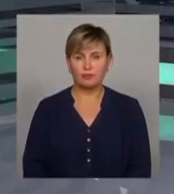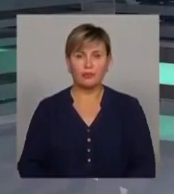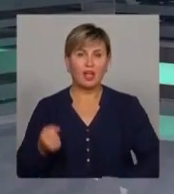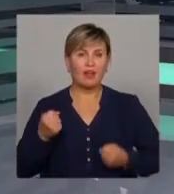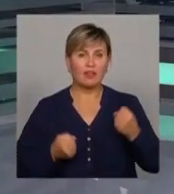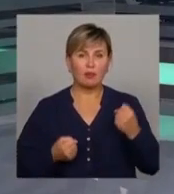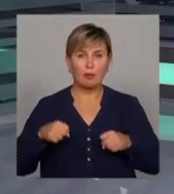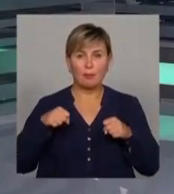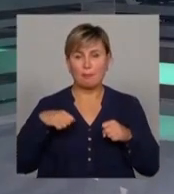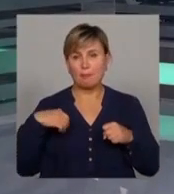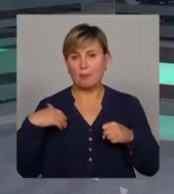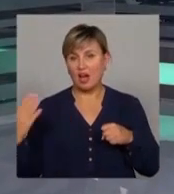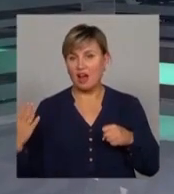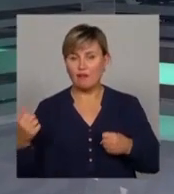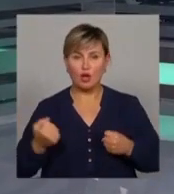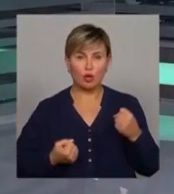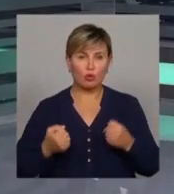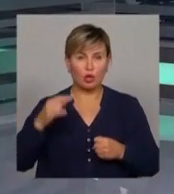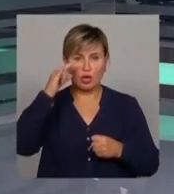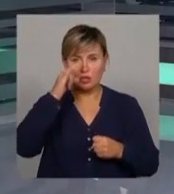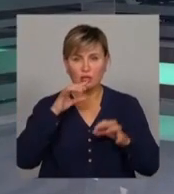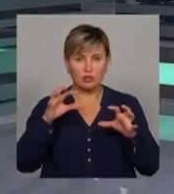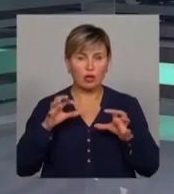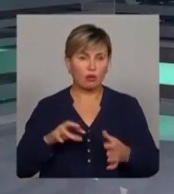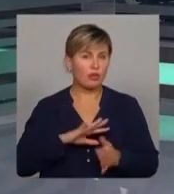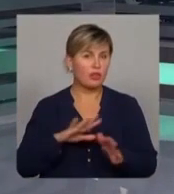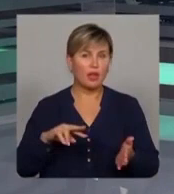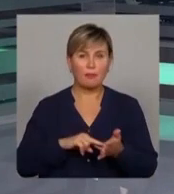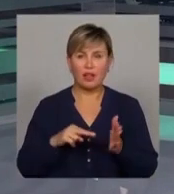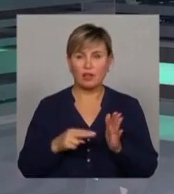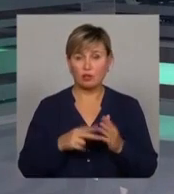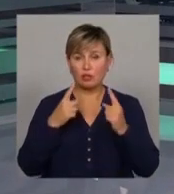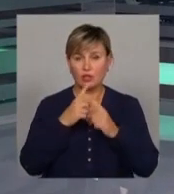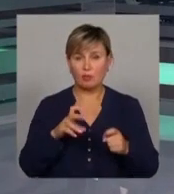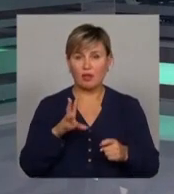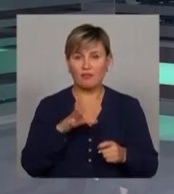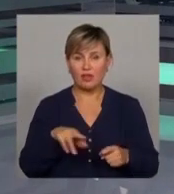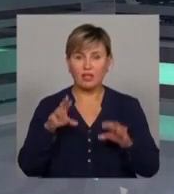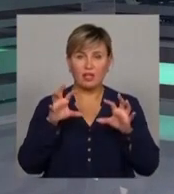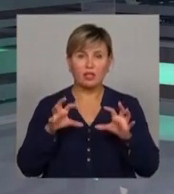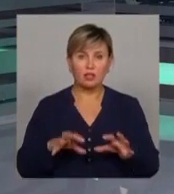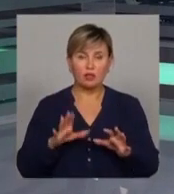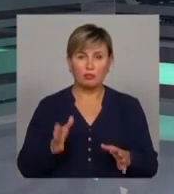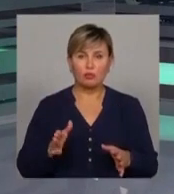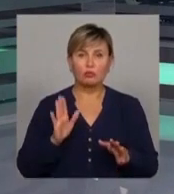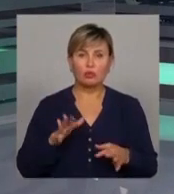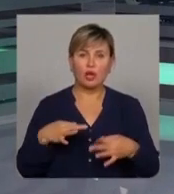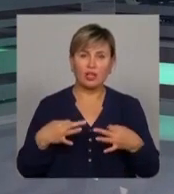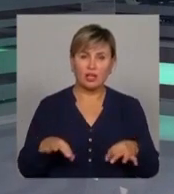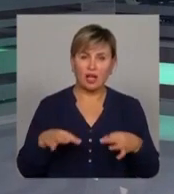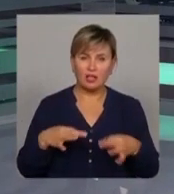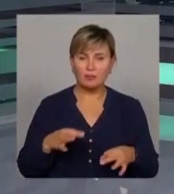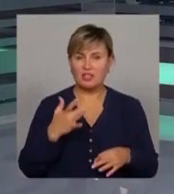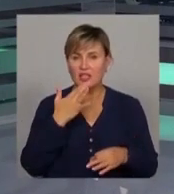Автомобили с правым рулем в Казахстане узаконивать не планируют. Как сообщили в МВД, легализация коснется только транспортные средства